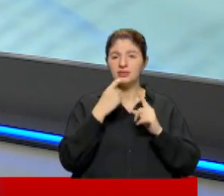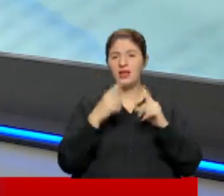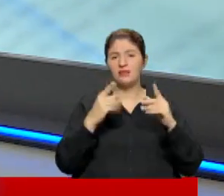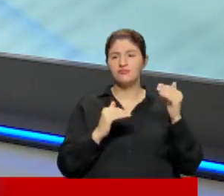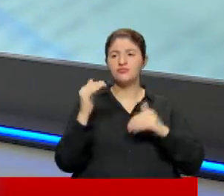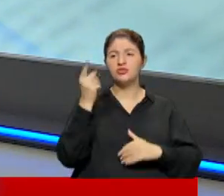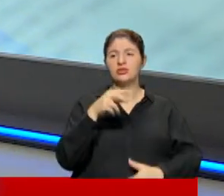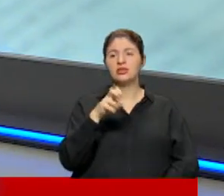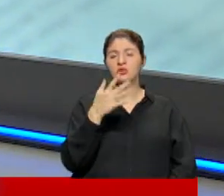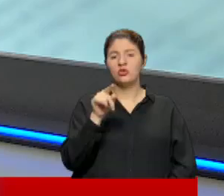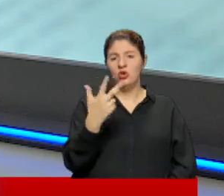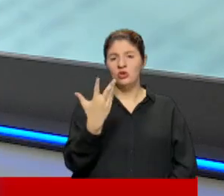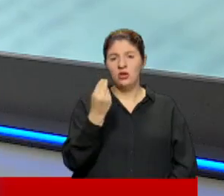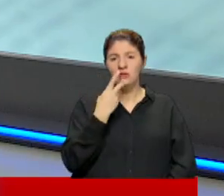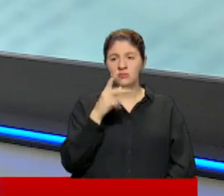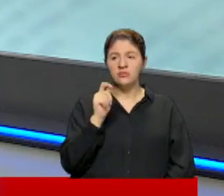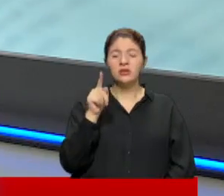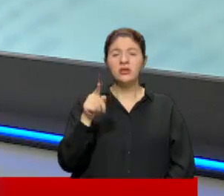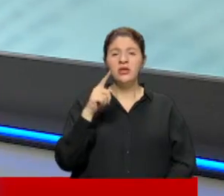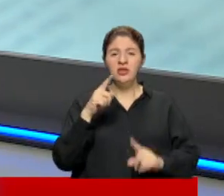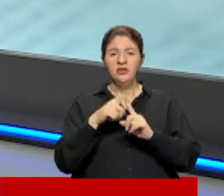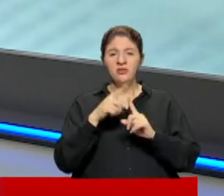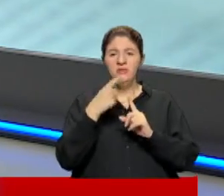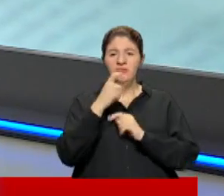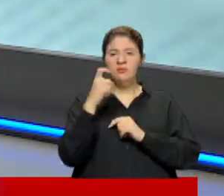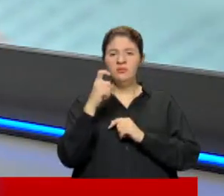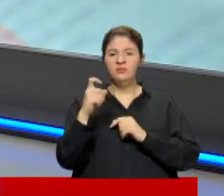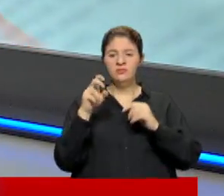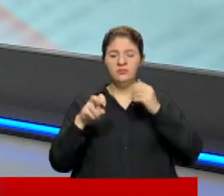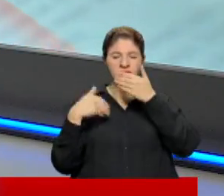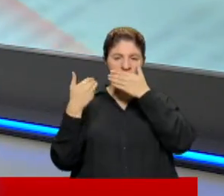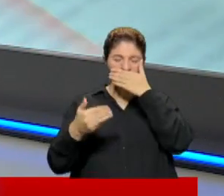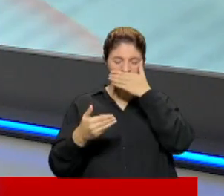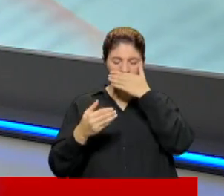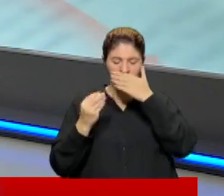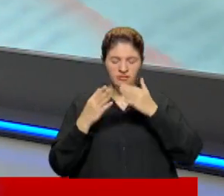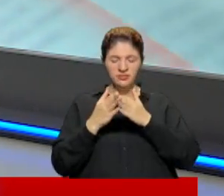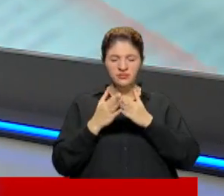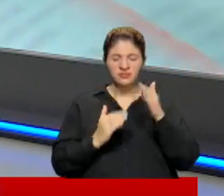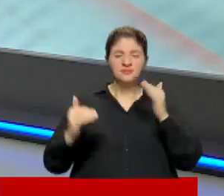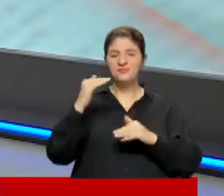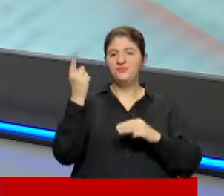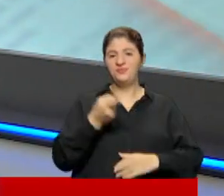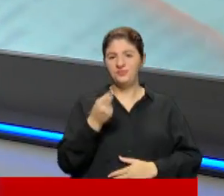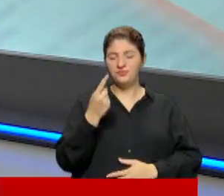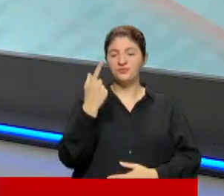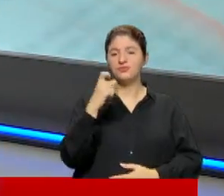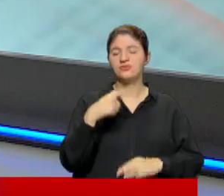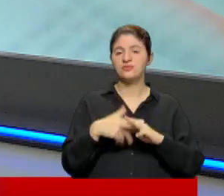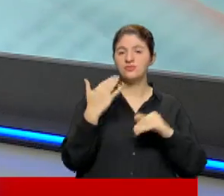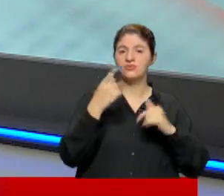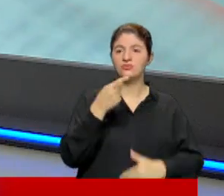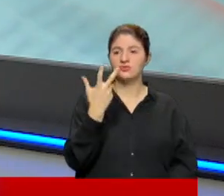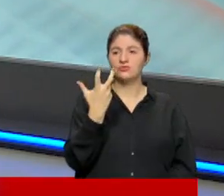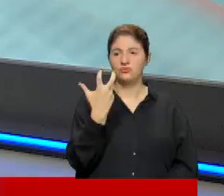% 185. açıkladı bu Temmuz 1998'den sonraki en yüksek oran aylık enflasyon %